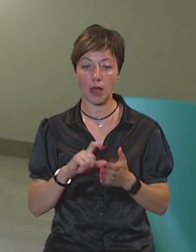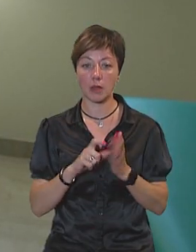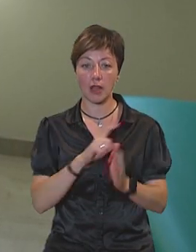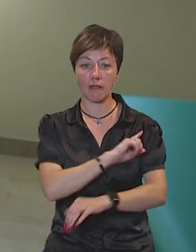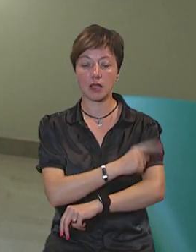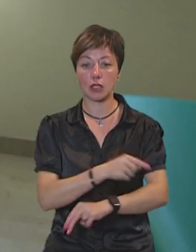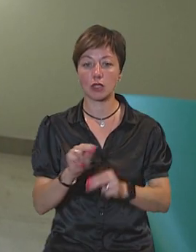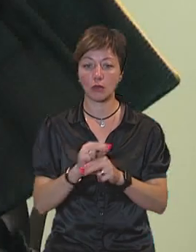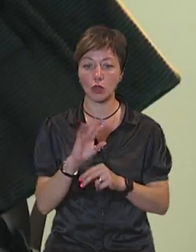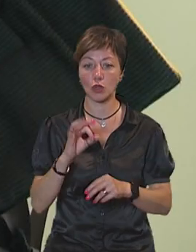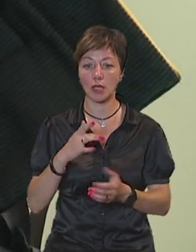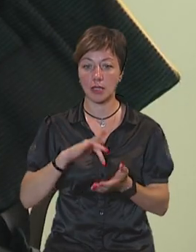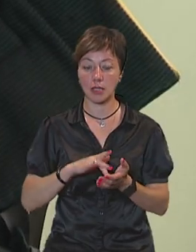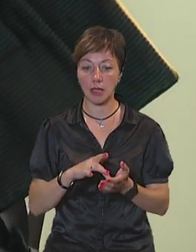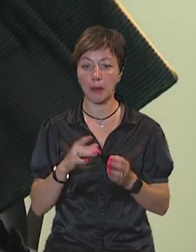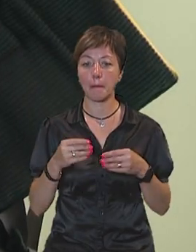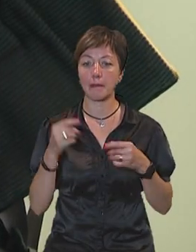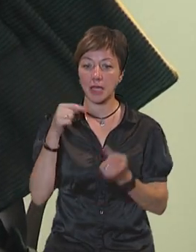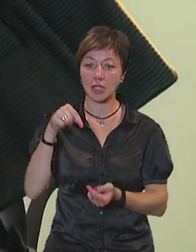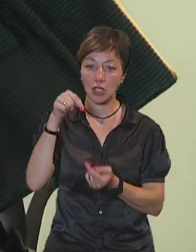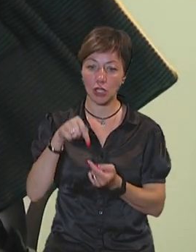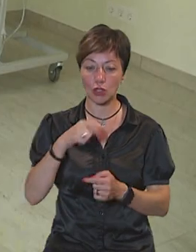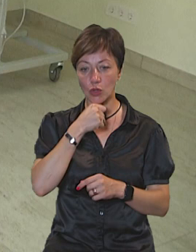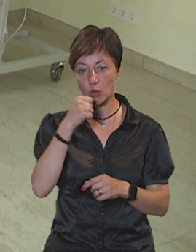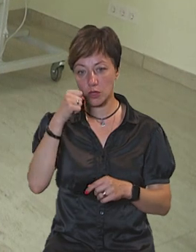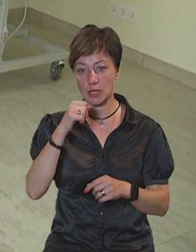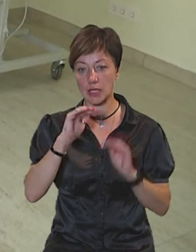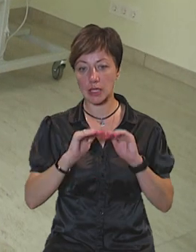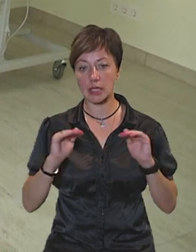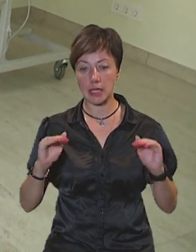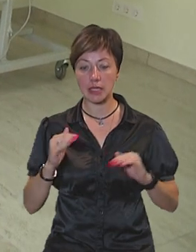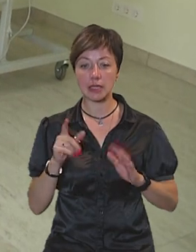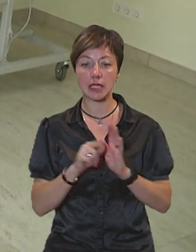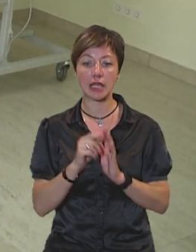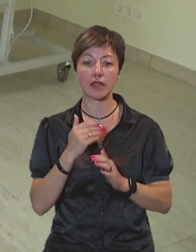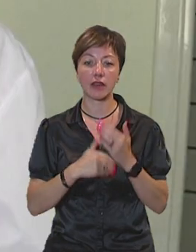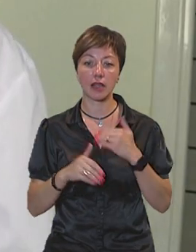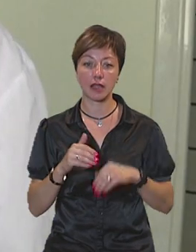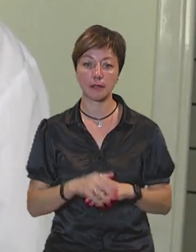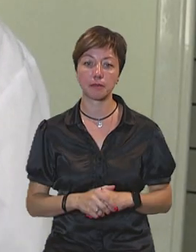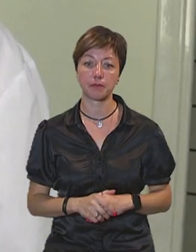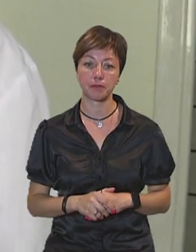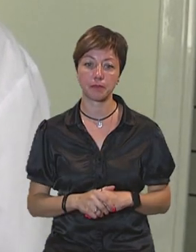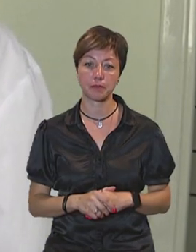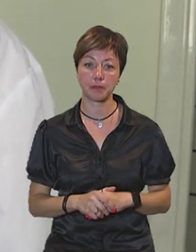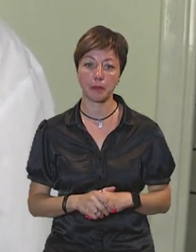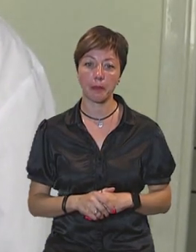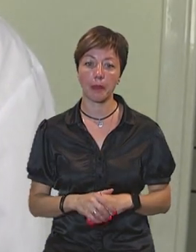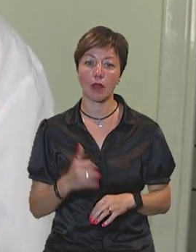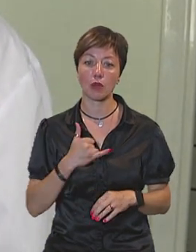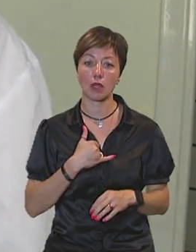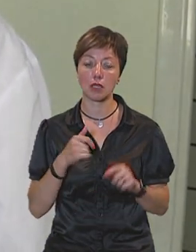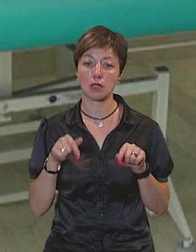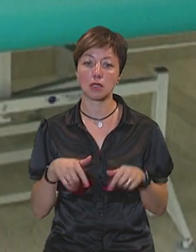фізичної терапії соціального центру призначена для дорослих та дітей з інвалідністю, розповідає фізичний терапевт Віталій Перфільєв. У нас